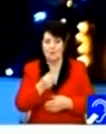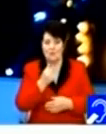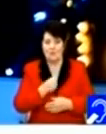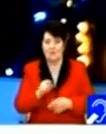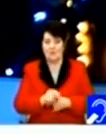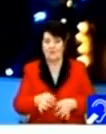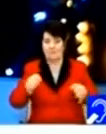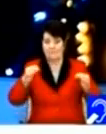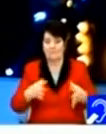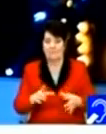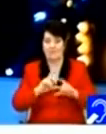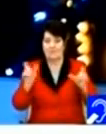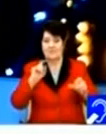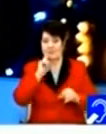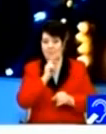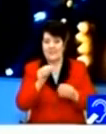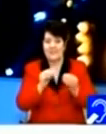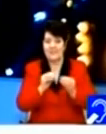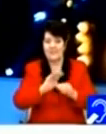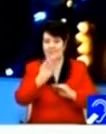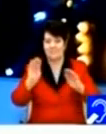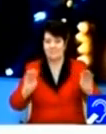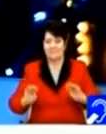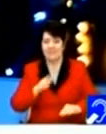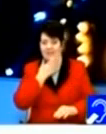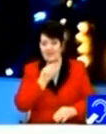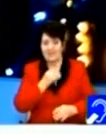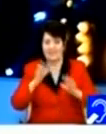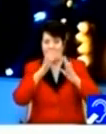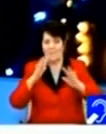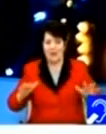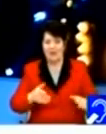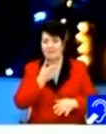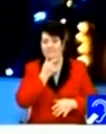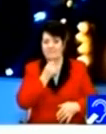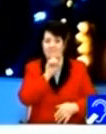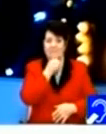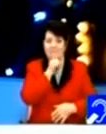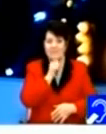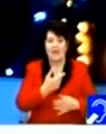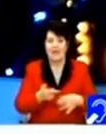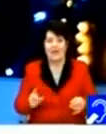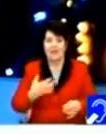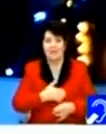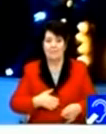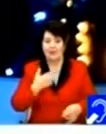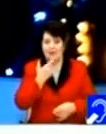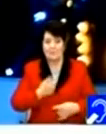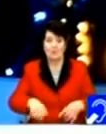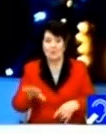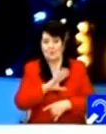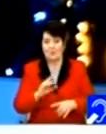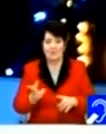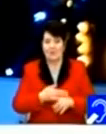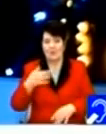ca din senin un agent economic cu zeci de decorațiuni de iarnă, brazi împodobiți, moș Crăciun și reni. Primarul interimar spune că totul era